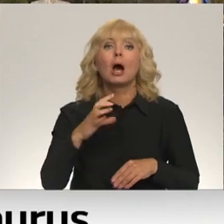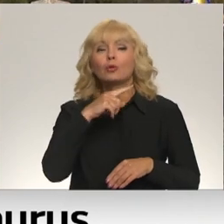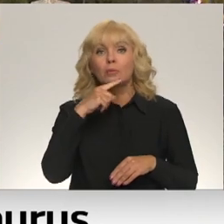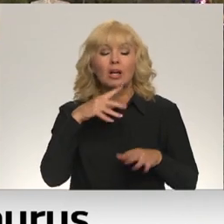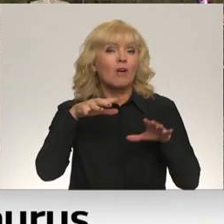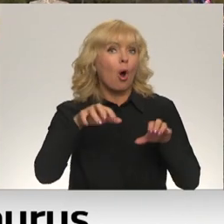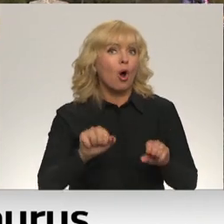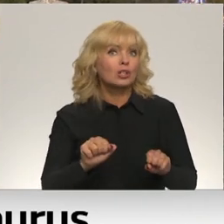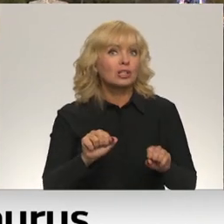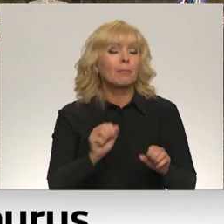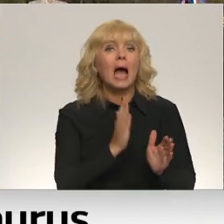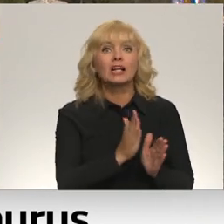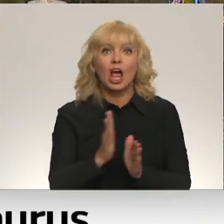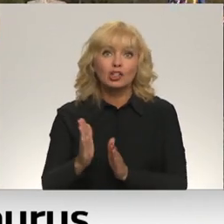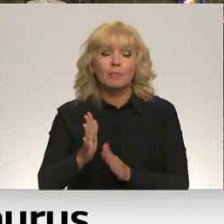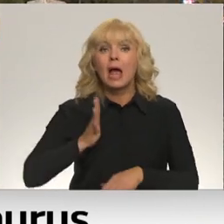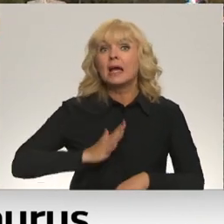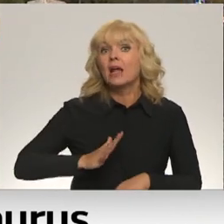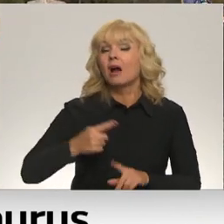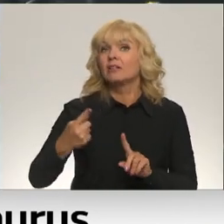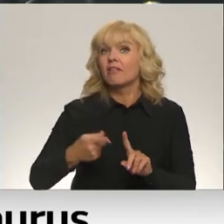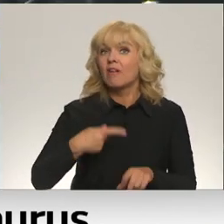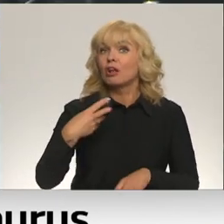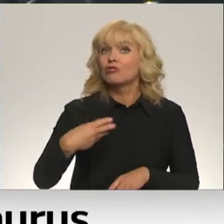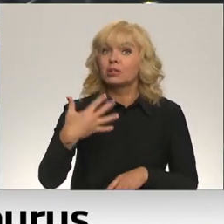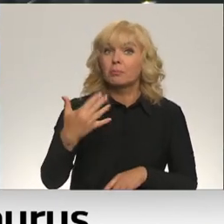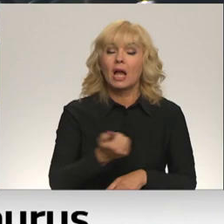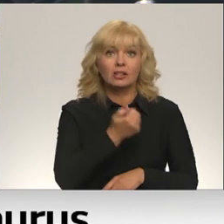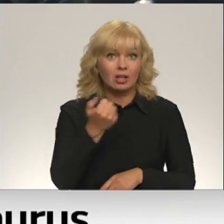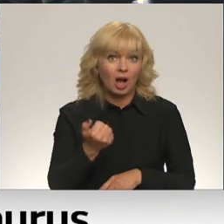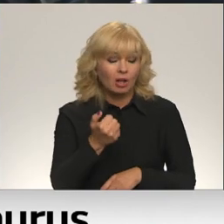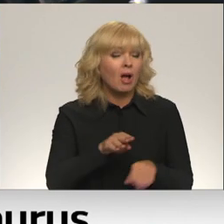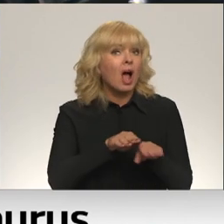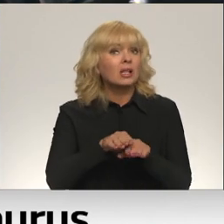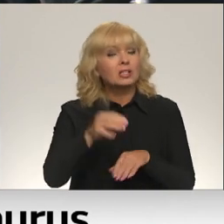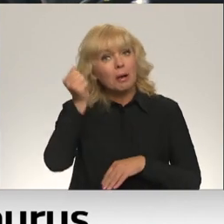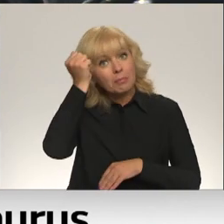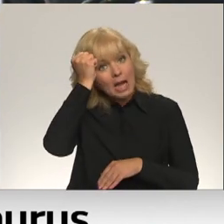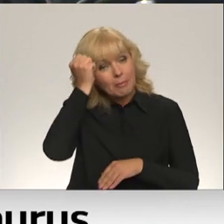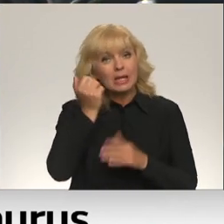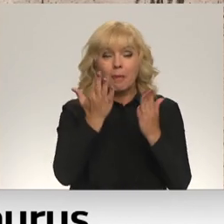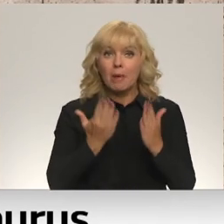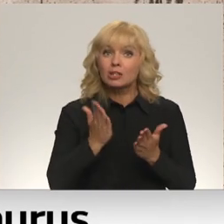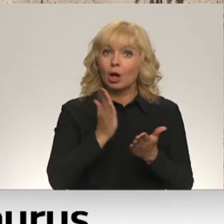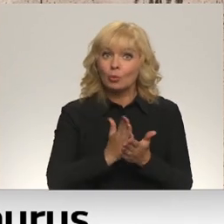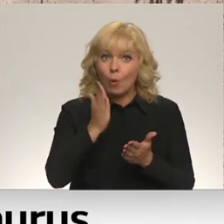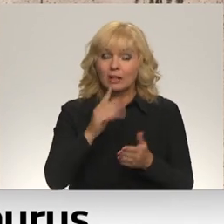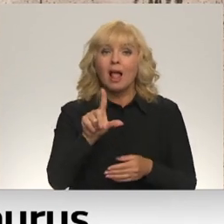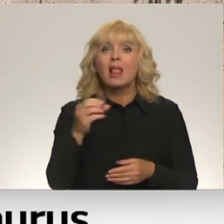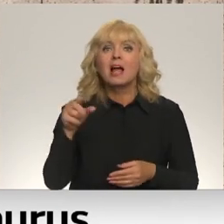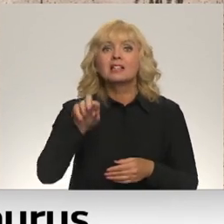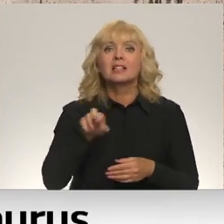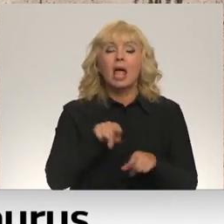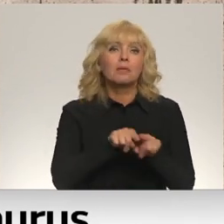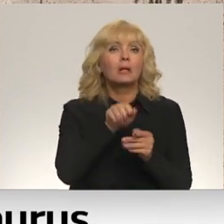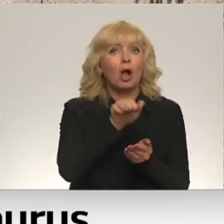okupācijas režīmu bija jāgaida vēl 45 gadi. Līdzīgi piemiņas pasākumi šodien norisinājās arī Lestenes brāļu